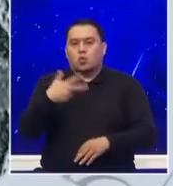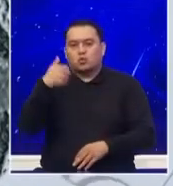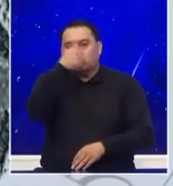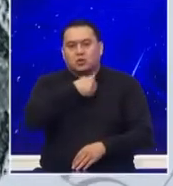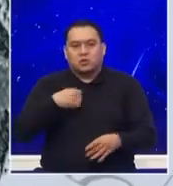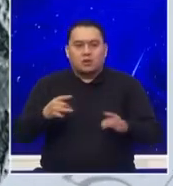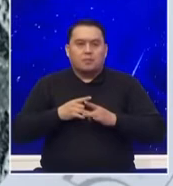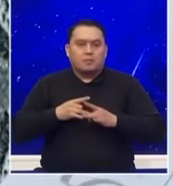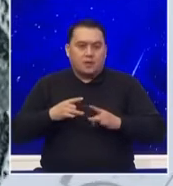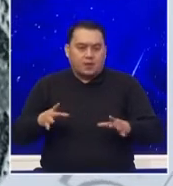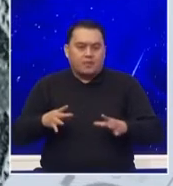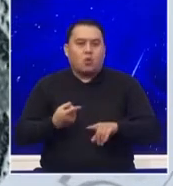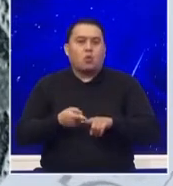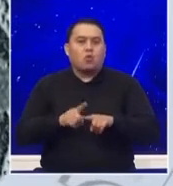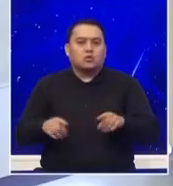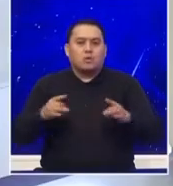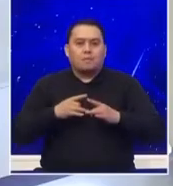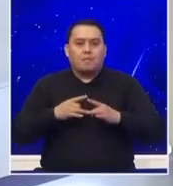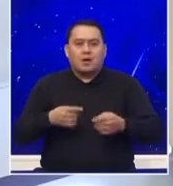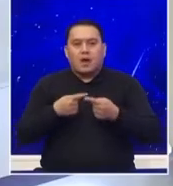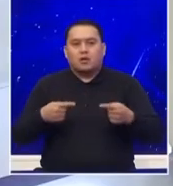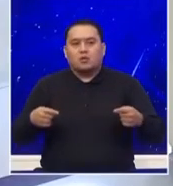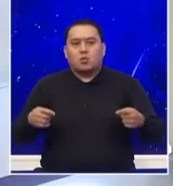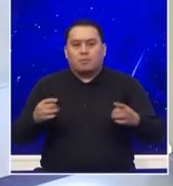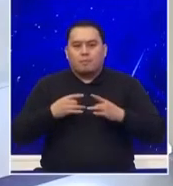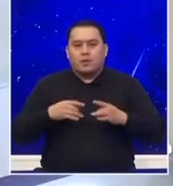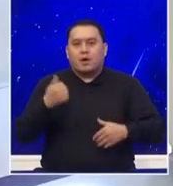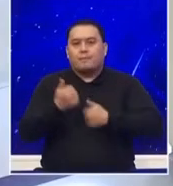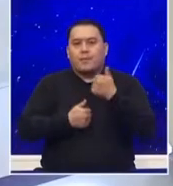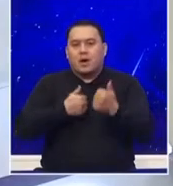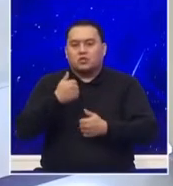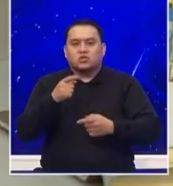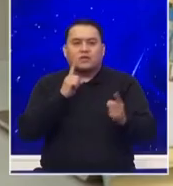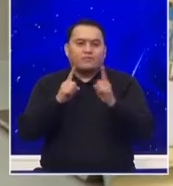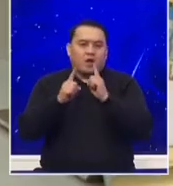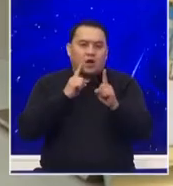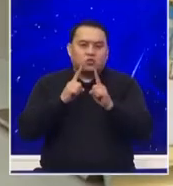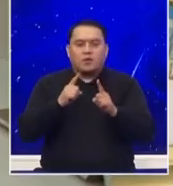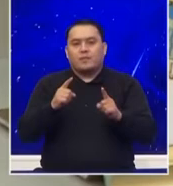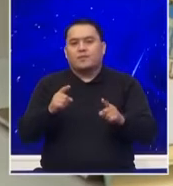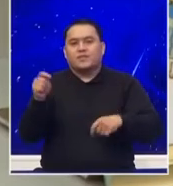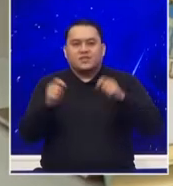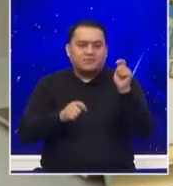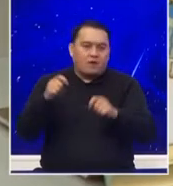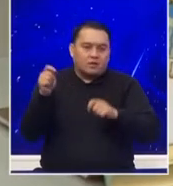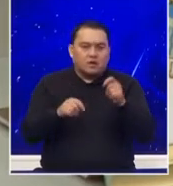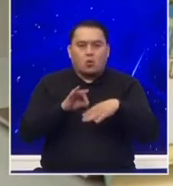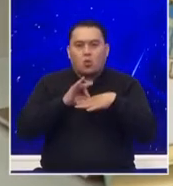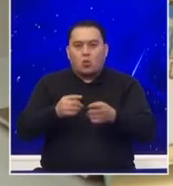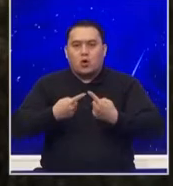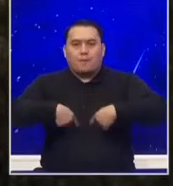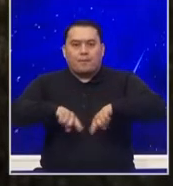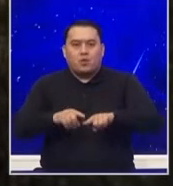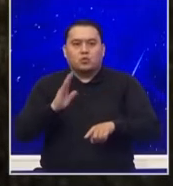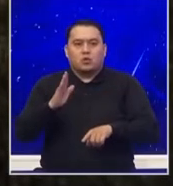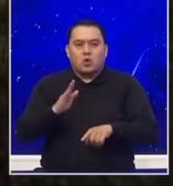жылдығын тойлау. Атаулы датаны мерекелеу үшін түрлі концерттер, байқаулар мен конференция, фестивальдер ұйымдастырылмақ. Мұнымен қоса Талғарда